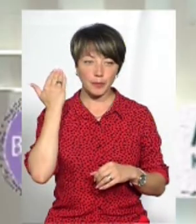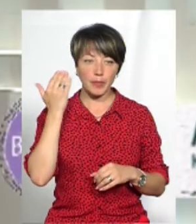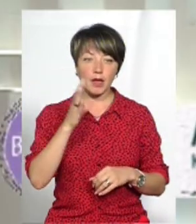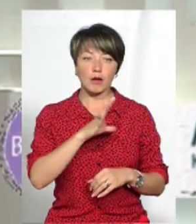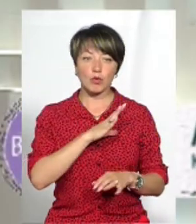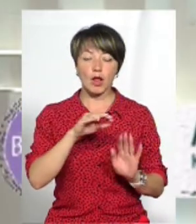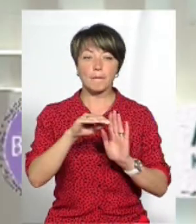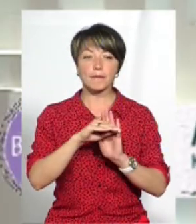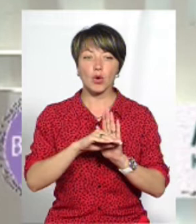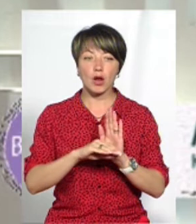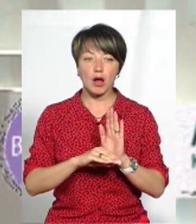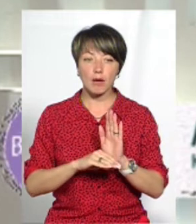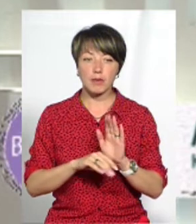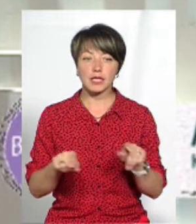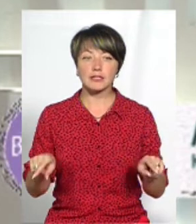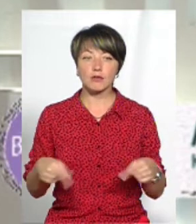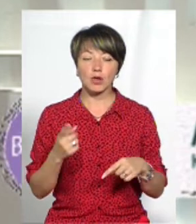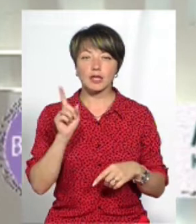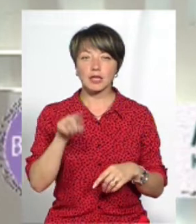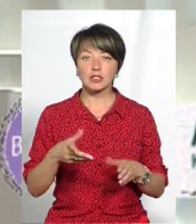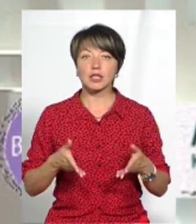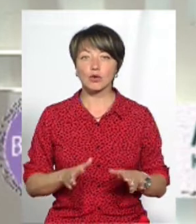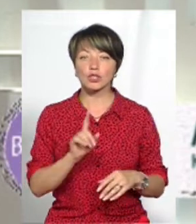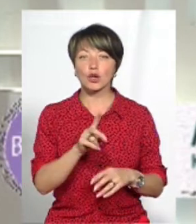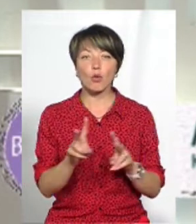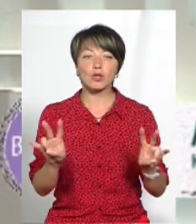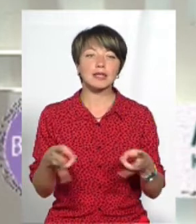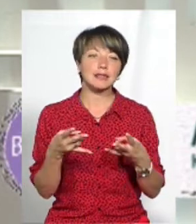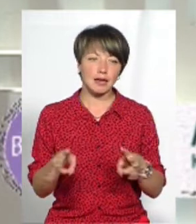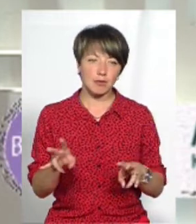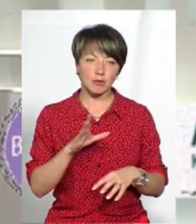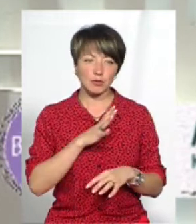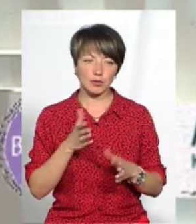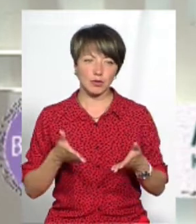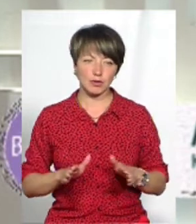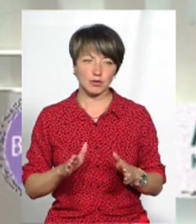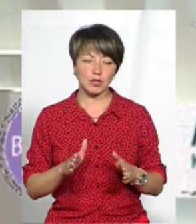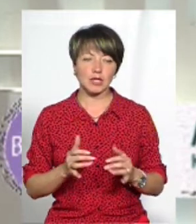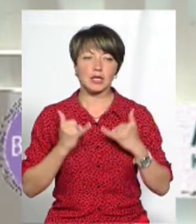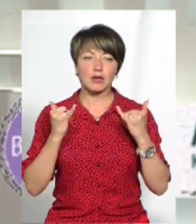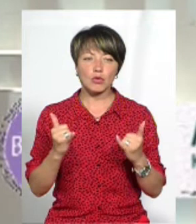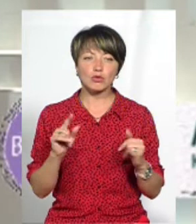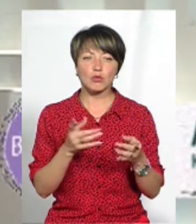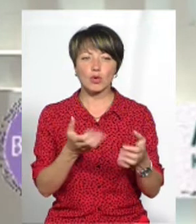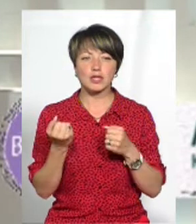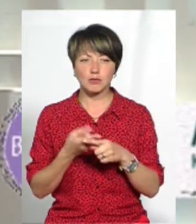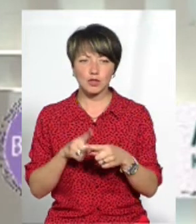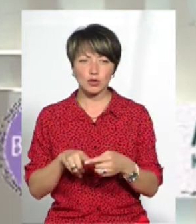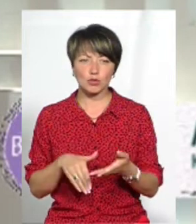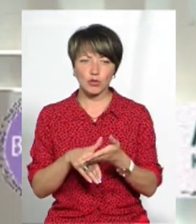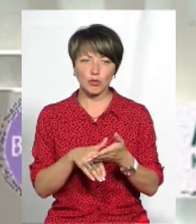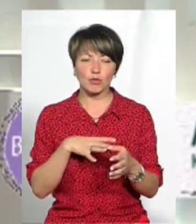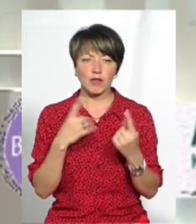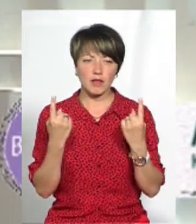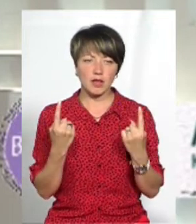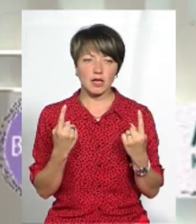була програма створена, що навіть народжували ті, кому не треба було народжувати, заради того, щоб отримати цю допомогу. Вона